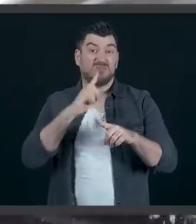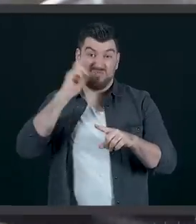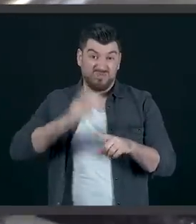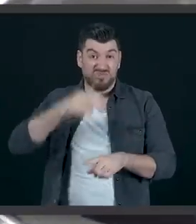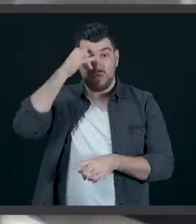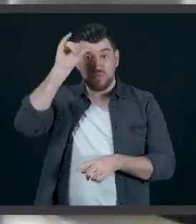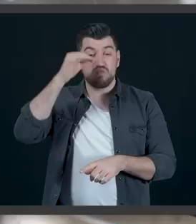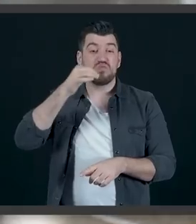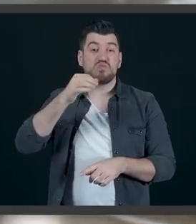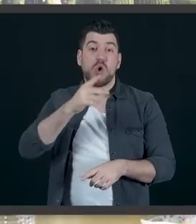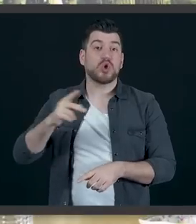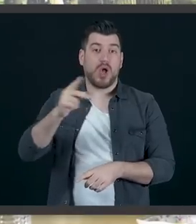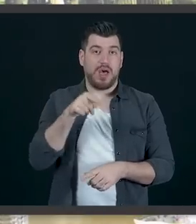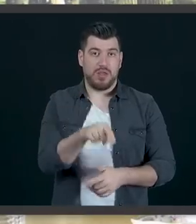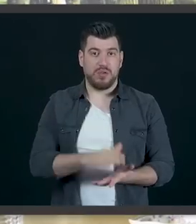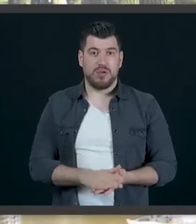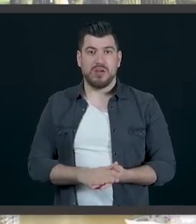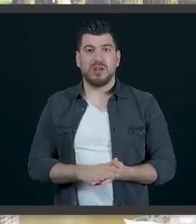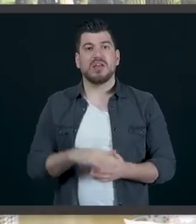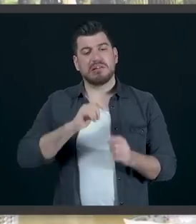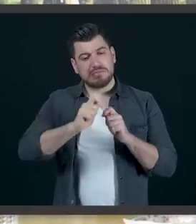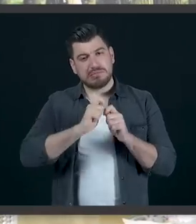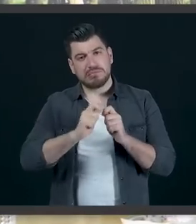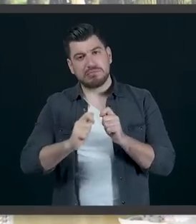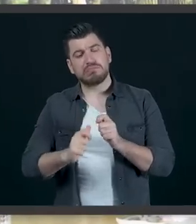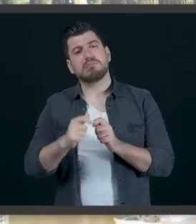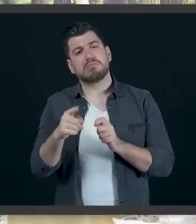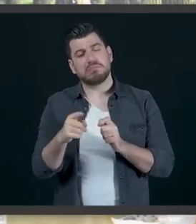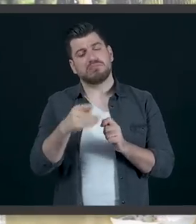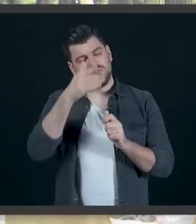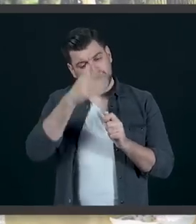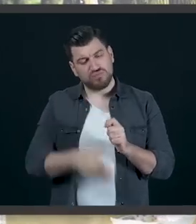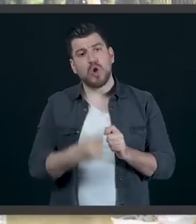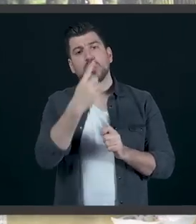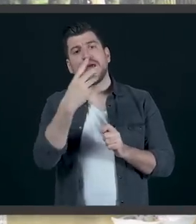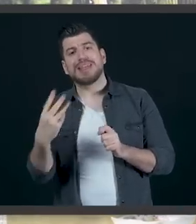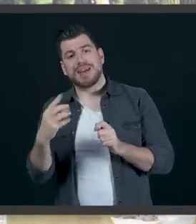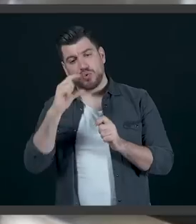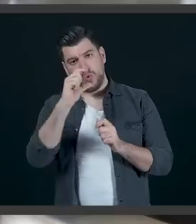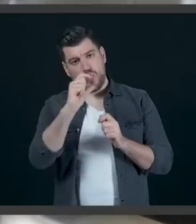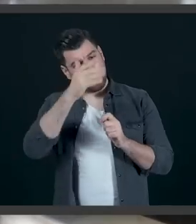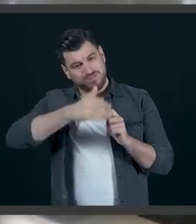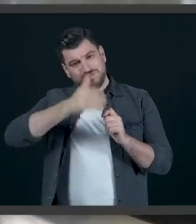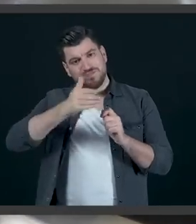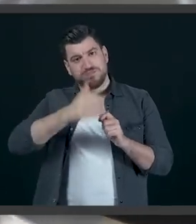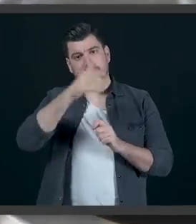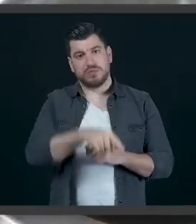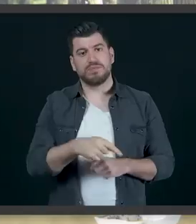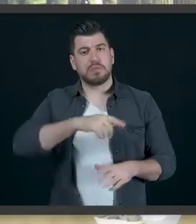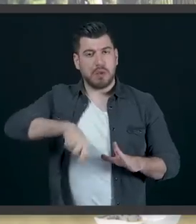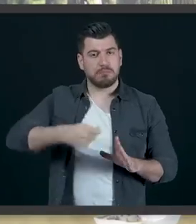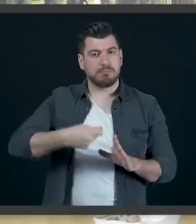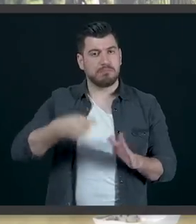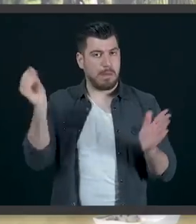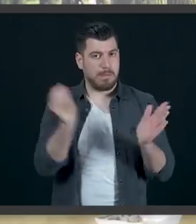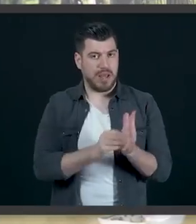κάριδο. Θα τρίψετε περίπου το 1 τρίτο από το μοσχοκάριδο και ανακατεύουμε.